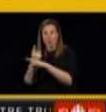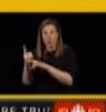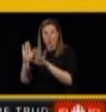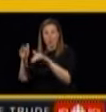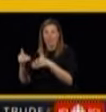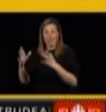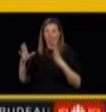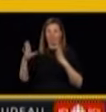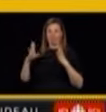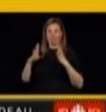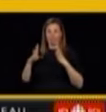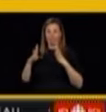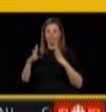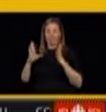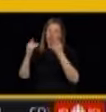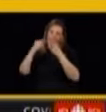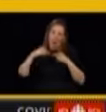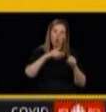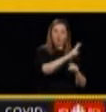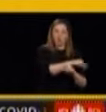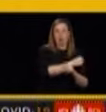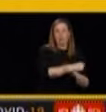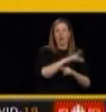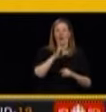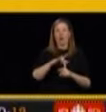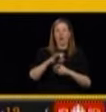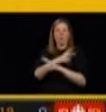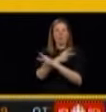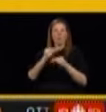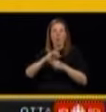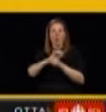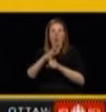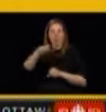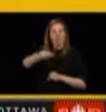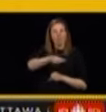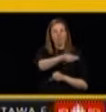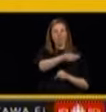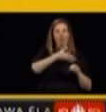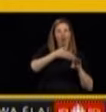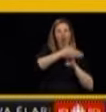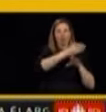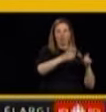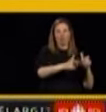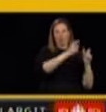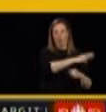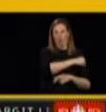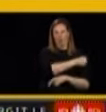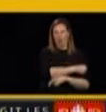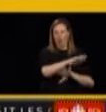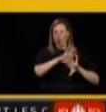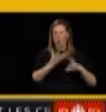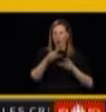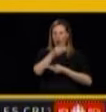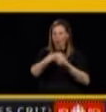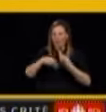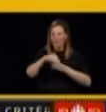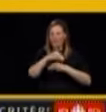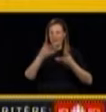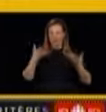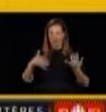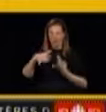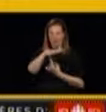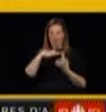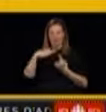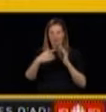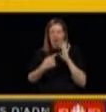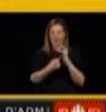la contamination. Est-ce que vous êtes au courant de ces directives-là et quels sont les moyens, justement, à prendre pour éviter que ces médecins-là,